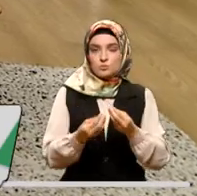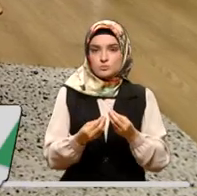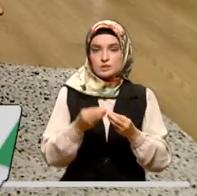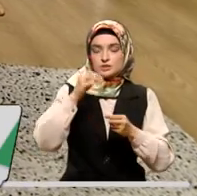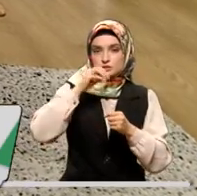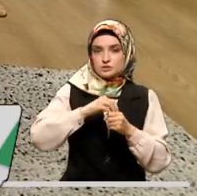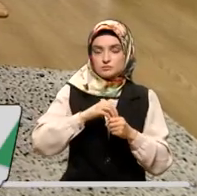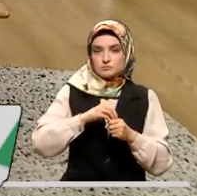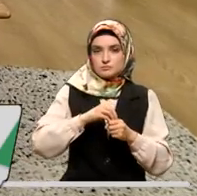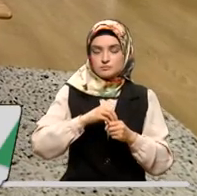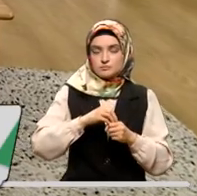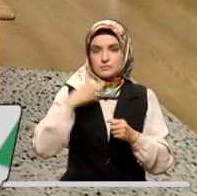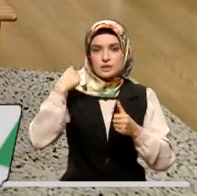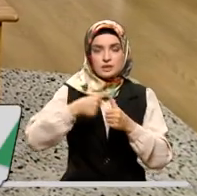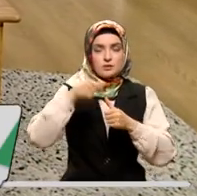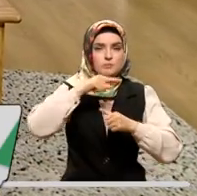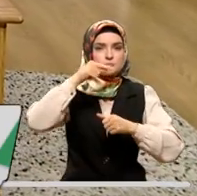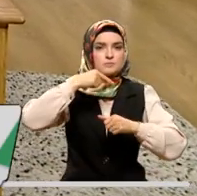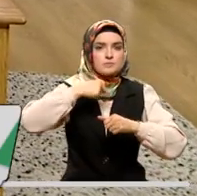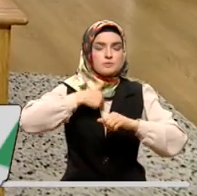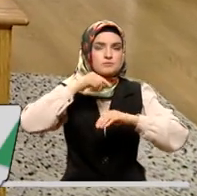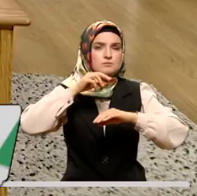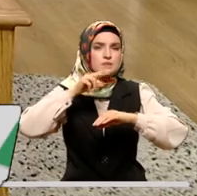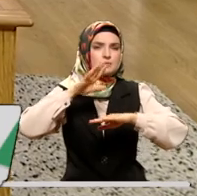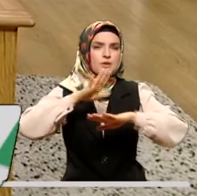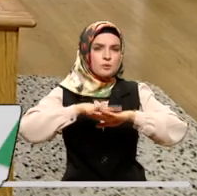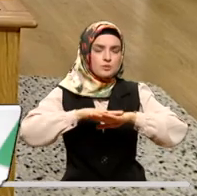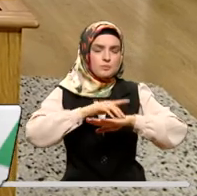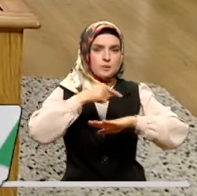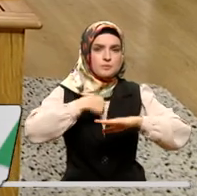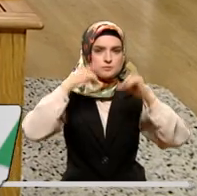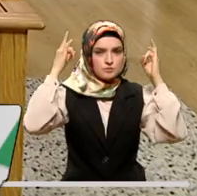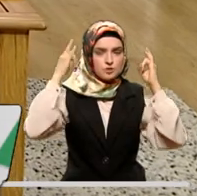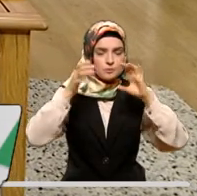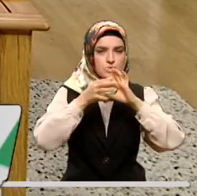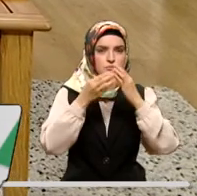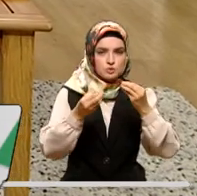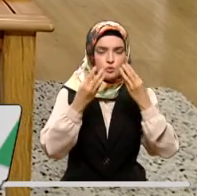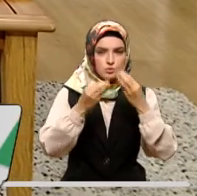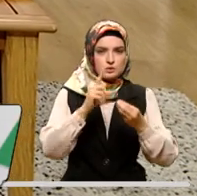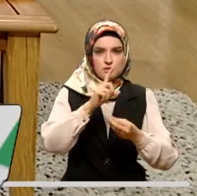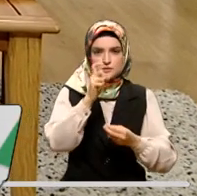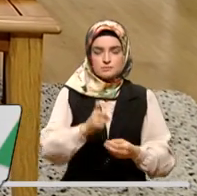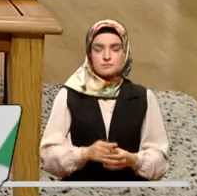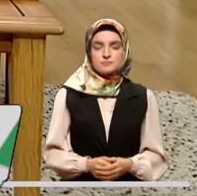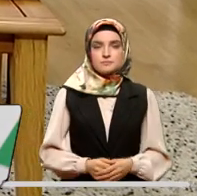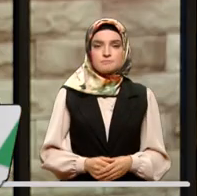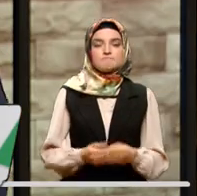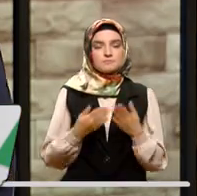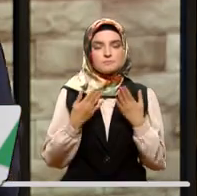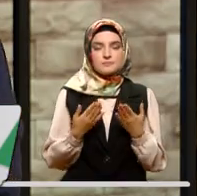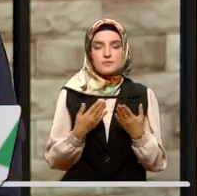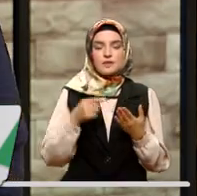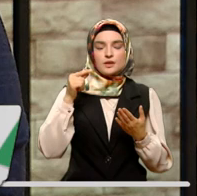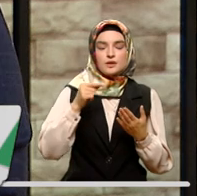kurmak için yine bizi taklit edecekse bizim de camiyle ilişkimizin yoğun mu olması gerekir? Elbette ki. Ama